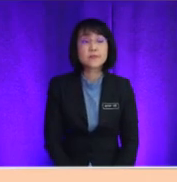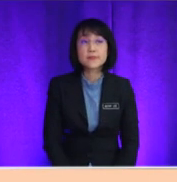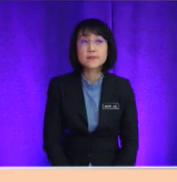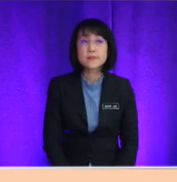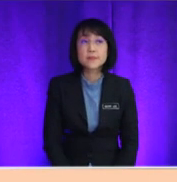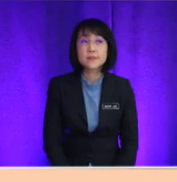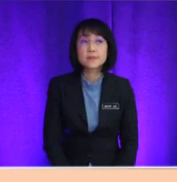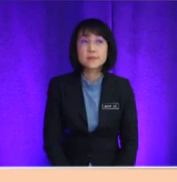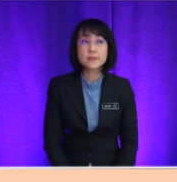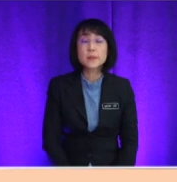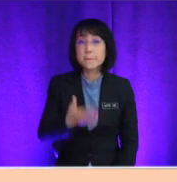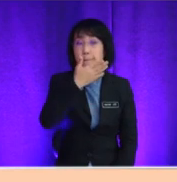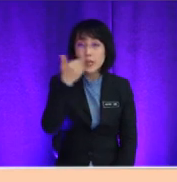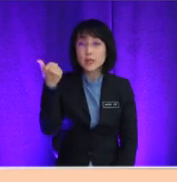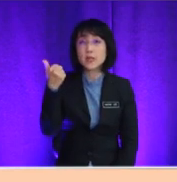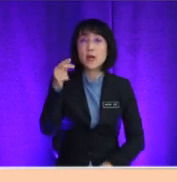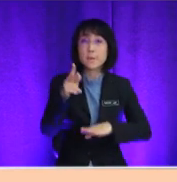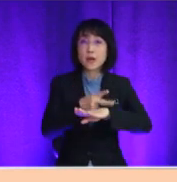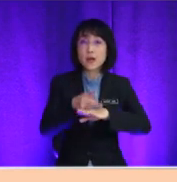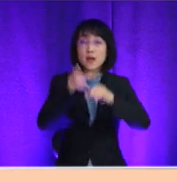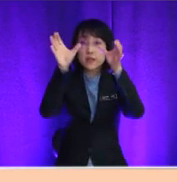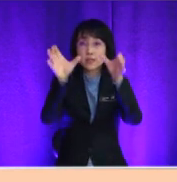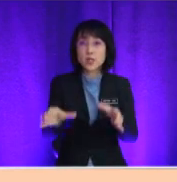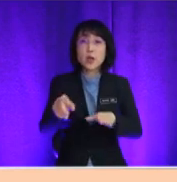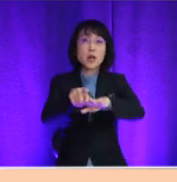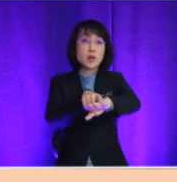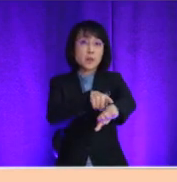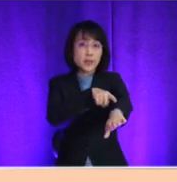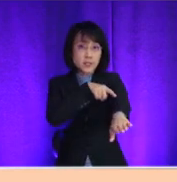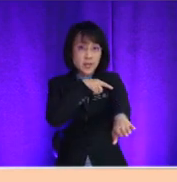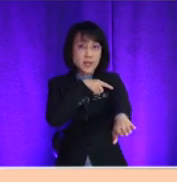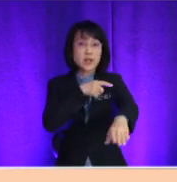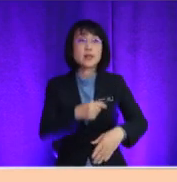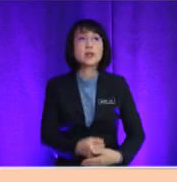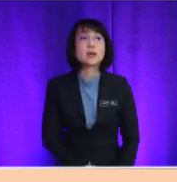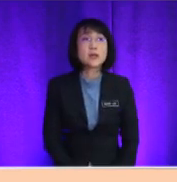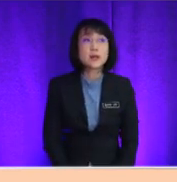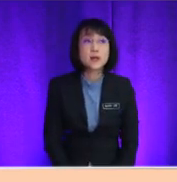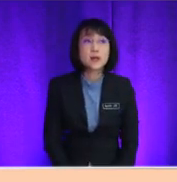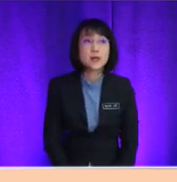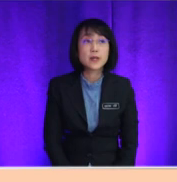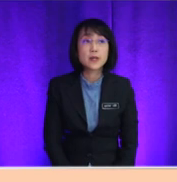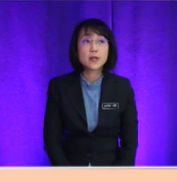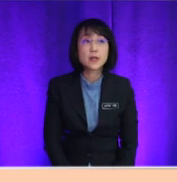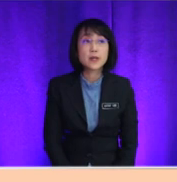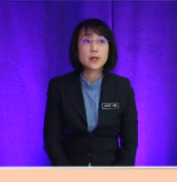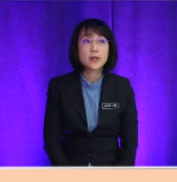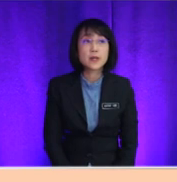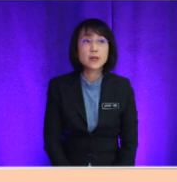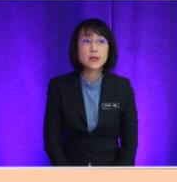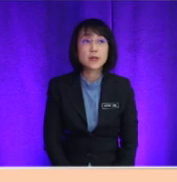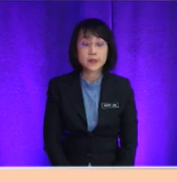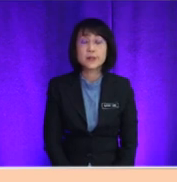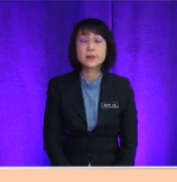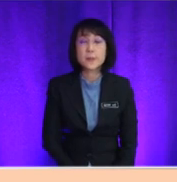kita memakai sewa panjang lebih baik etika pakai Selo panjang dan Kalau boleh biarlah pakaian daripada jenis kain